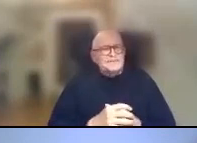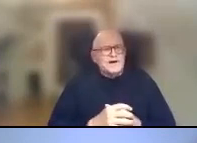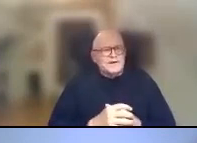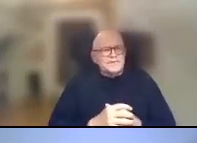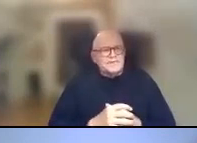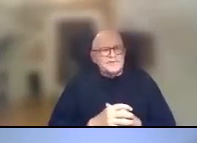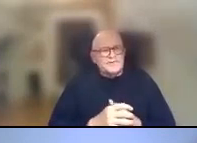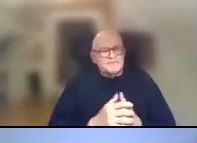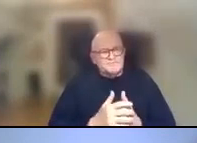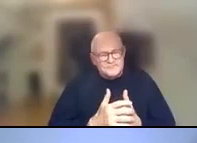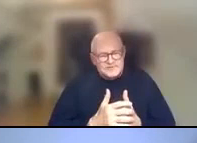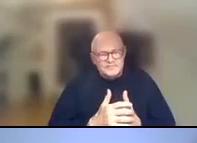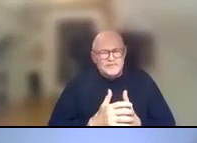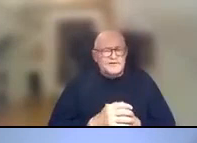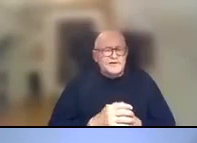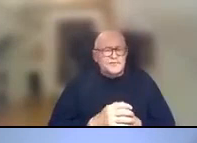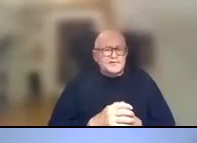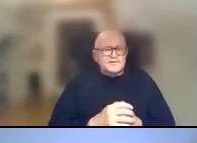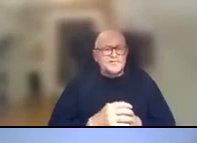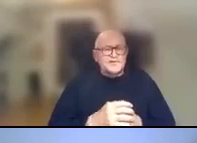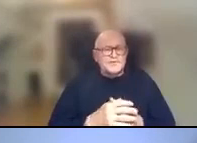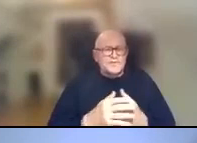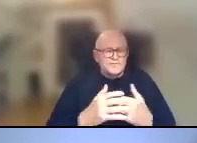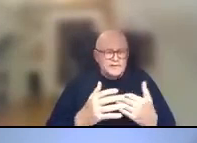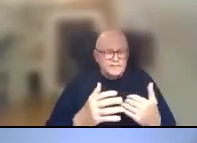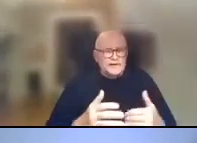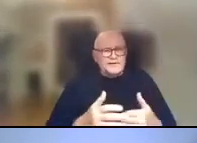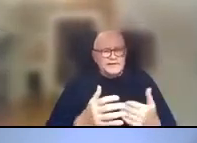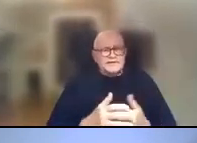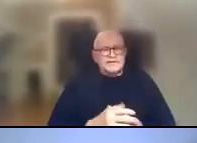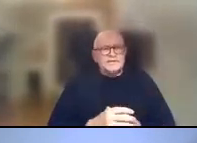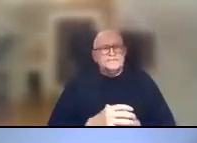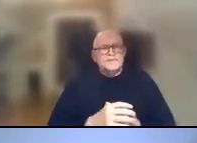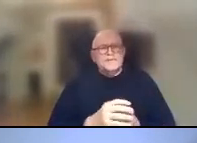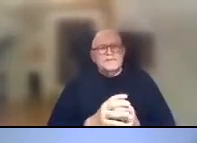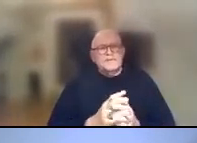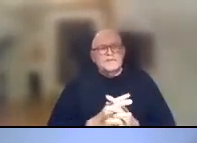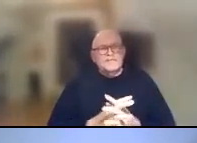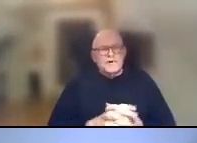Der Primar hatte ziemlich viel Reputation verloren wegen permanenter